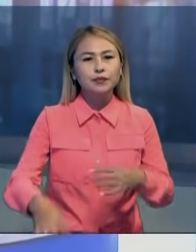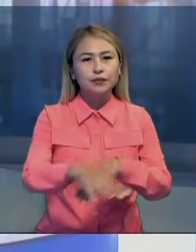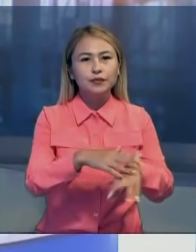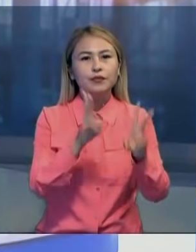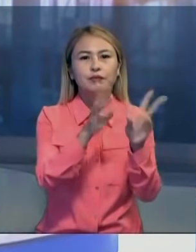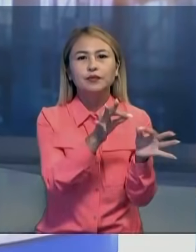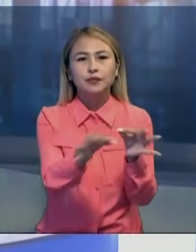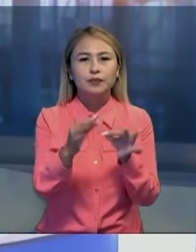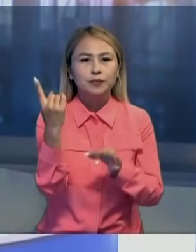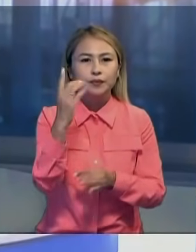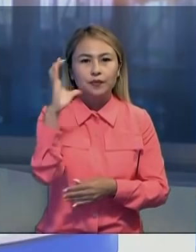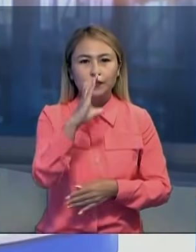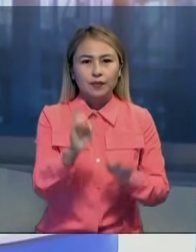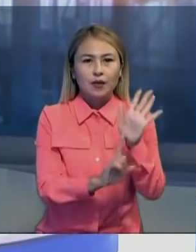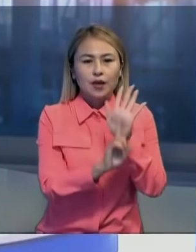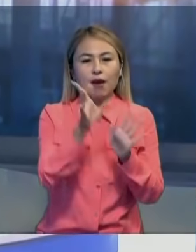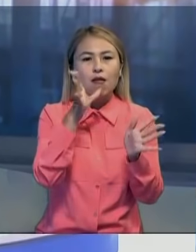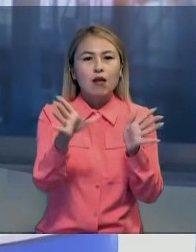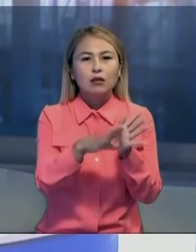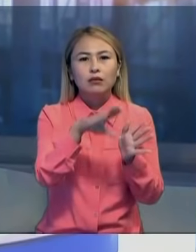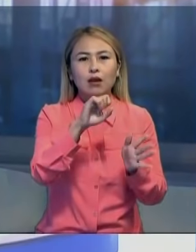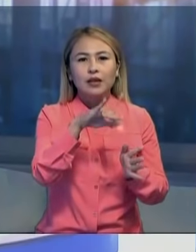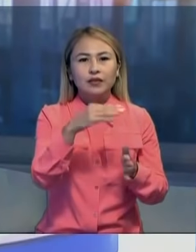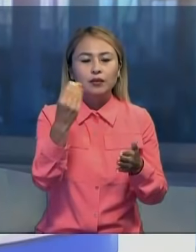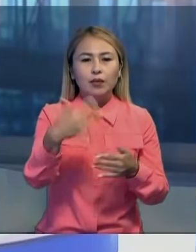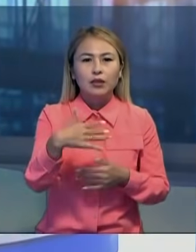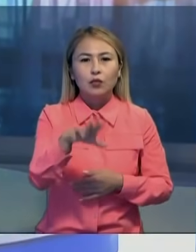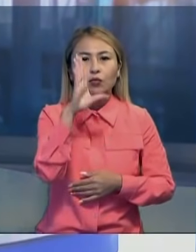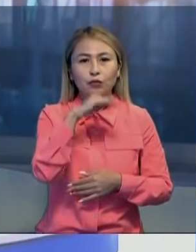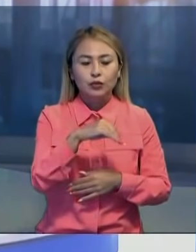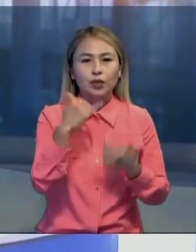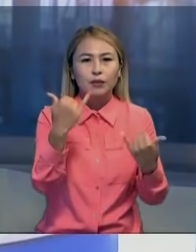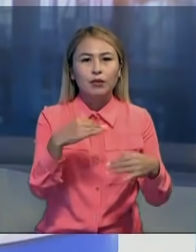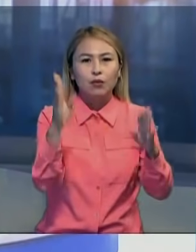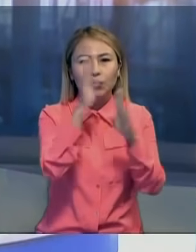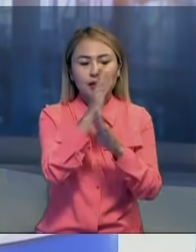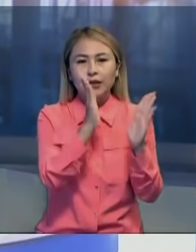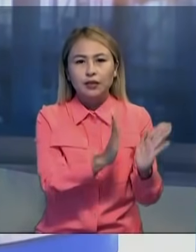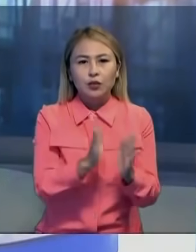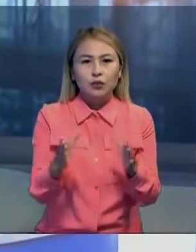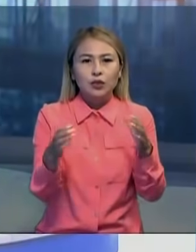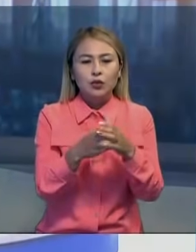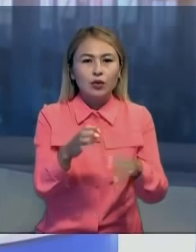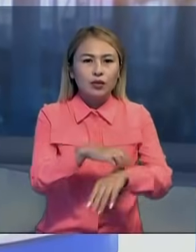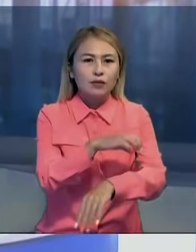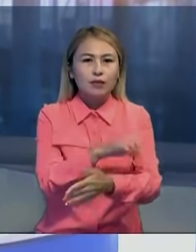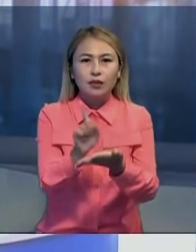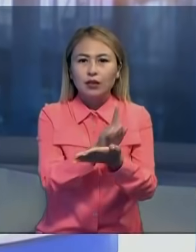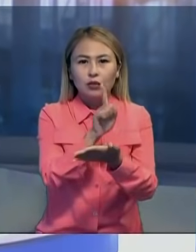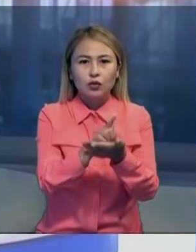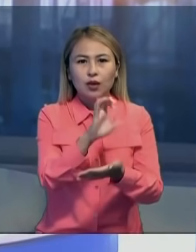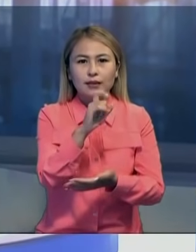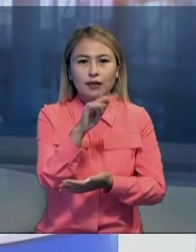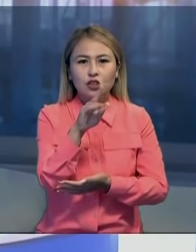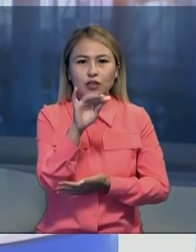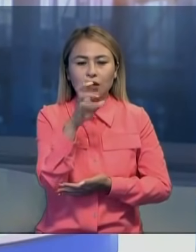Еліміздің кей өңірлерінде 1 қыркүйектен бастап электр тарифі қымбаттауы мүмкін. Табиғи монополияларды реттеу комитеті төрағасының міндетін